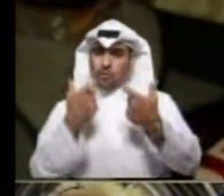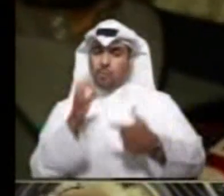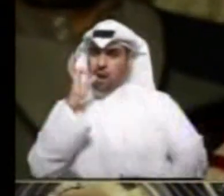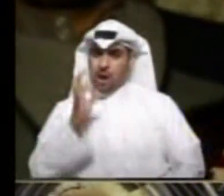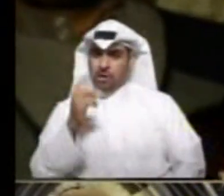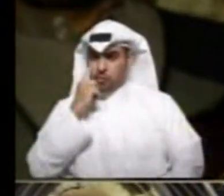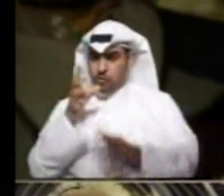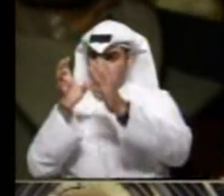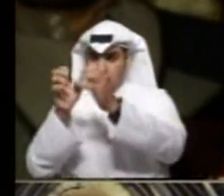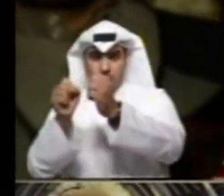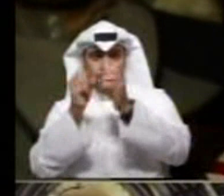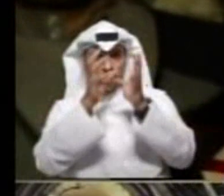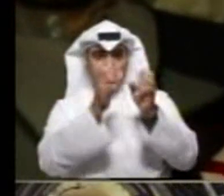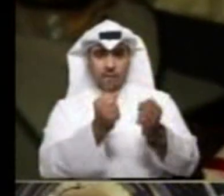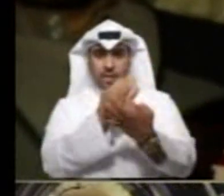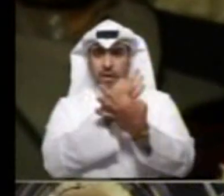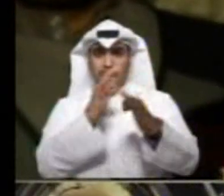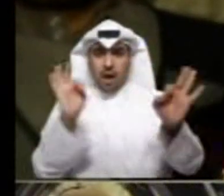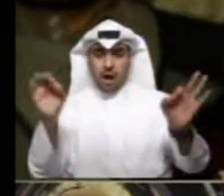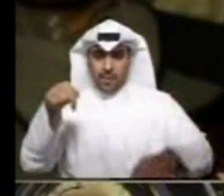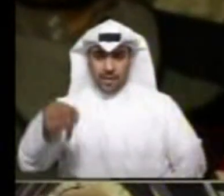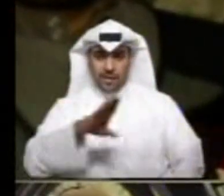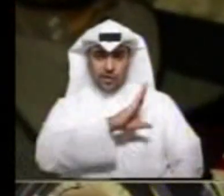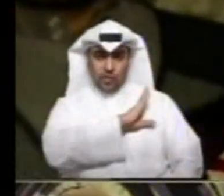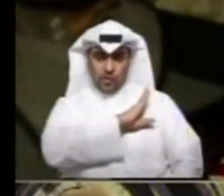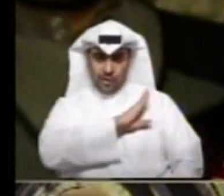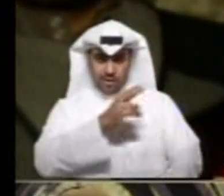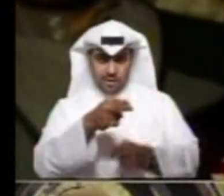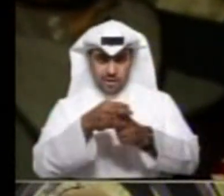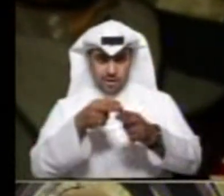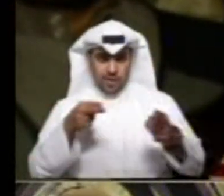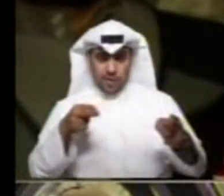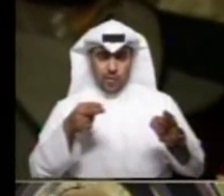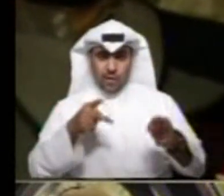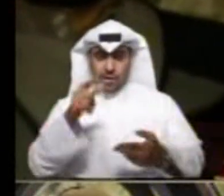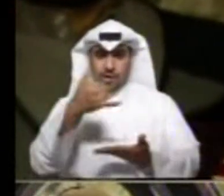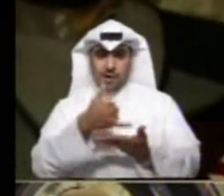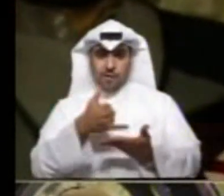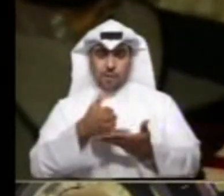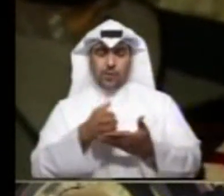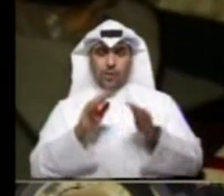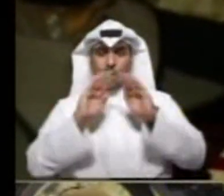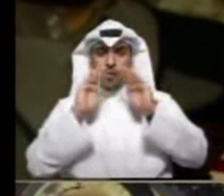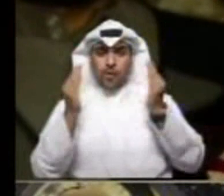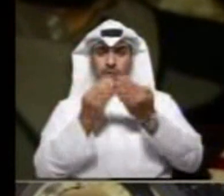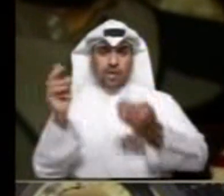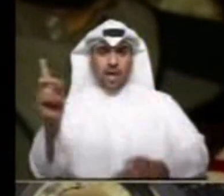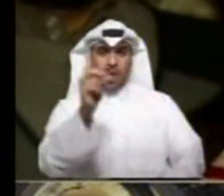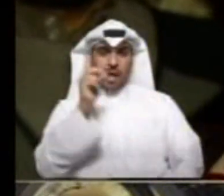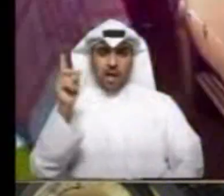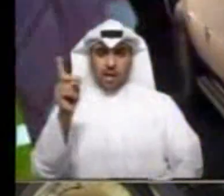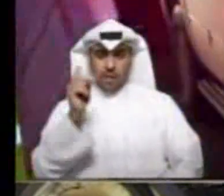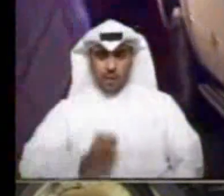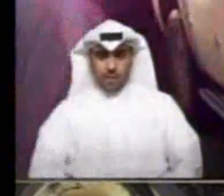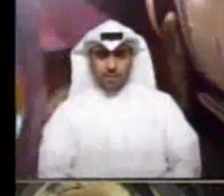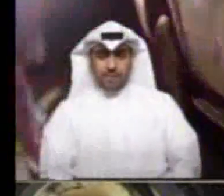كمستشفيات وكمناطق مستلمينها من قوة واجب غيث عن طريق مركز عمليات مشتركة بالتنسيق مع المنطقة